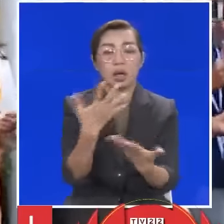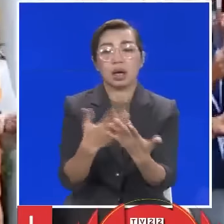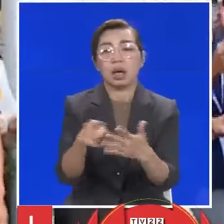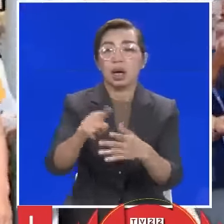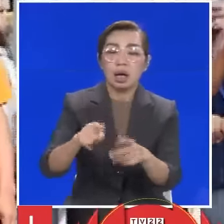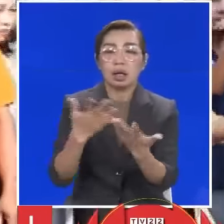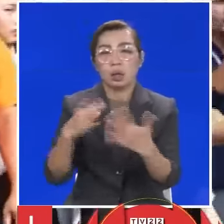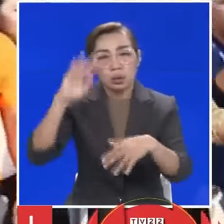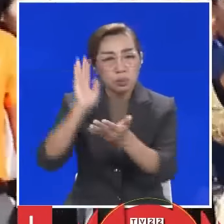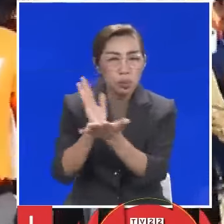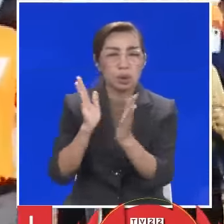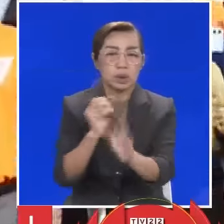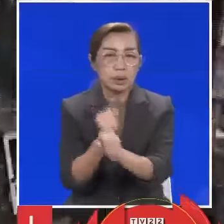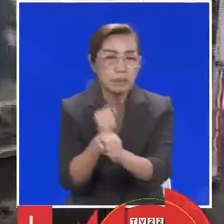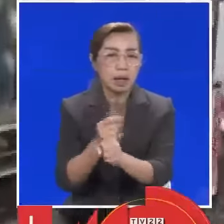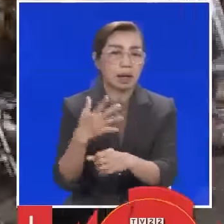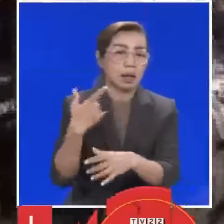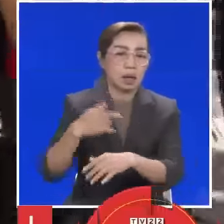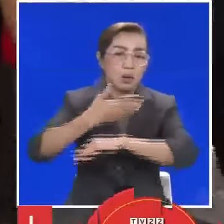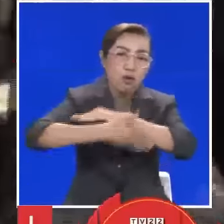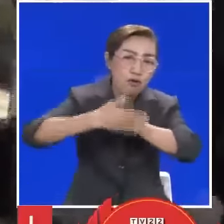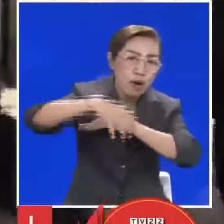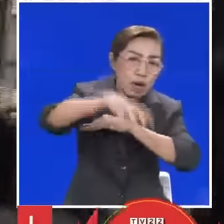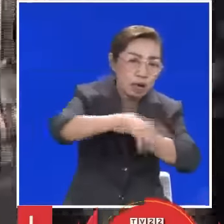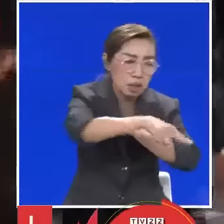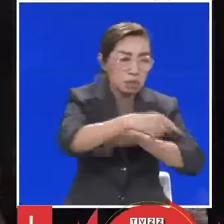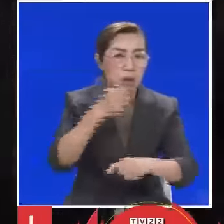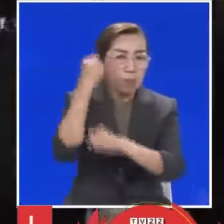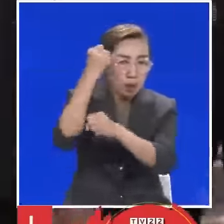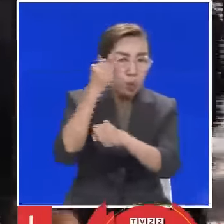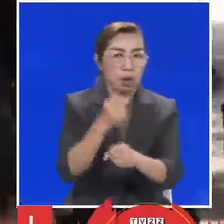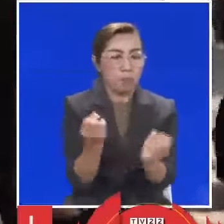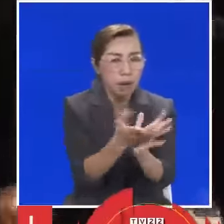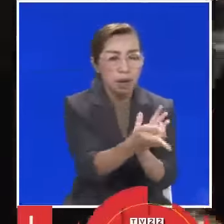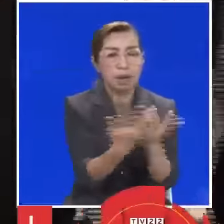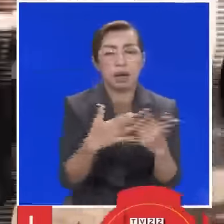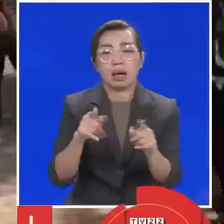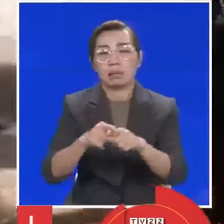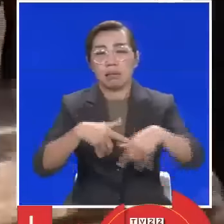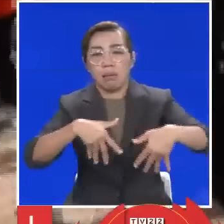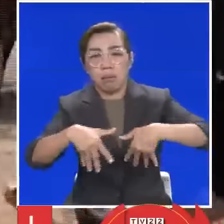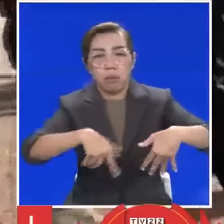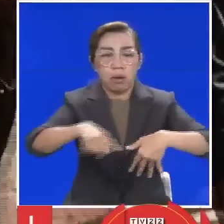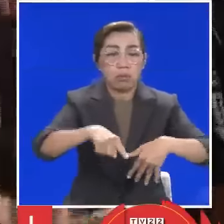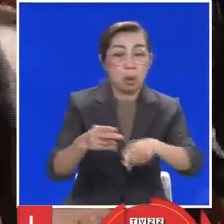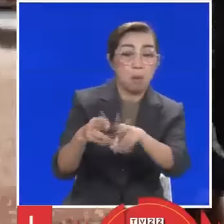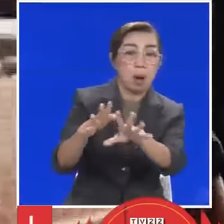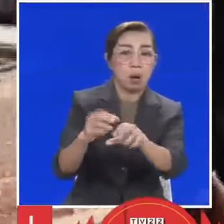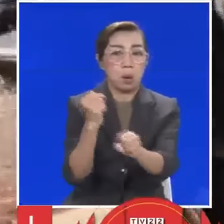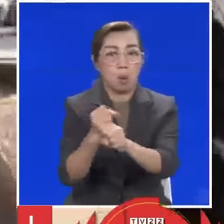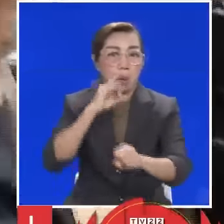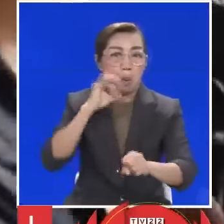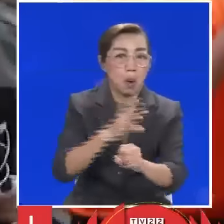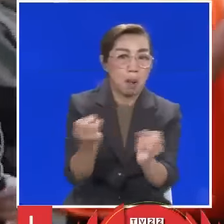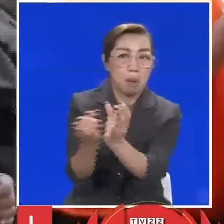วนการปฏิบัติงานการใช้บริการสถานีรถไฟร่วมกันเป็นผู้จัดการชุมนุมสาธารณะโดยไม่ดูแลรับผิดชอบการชุมนุม